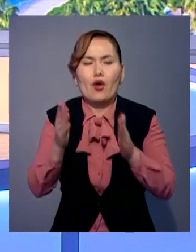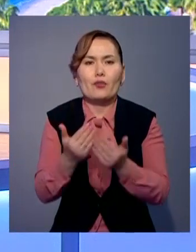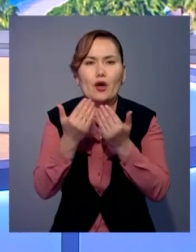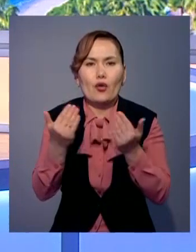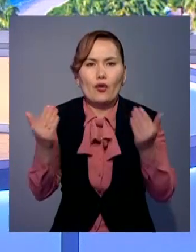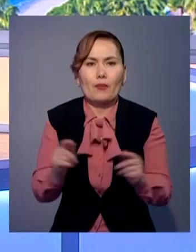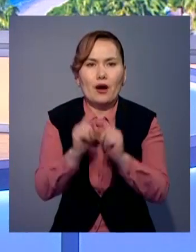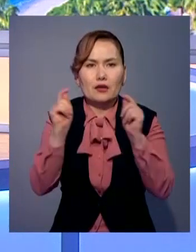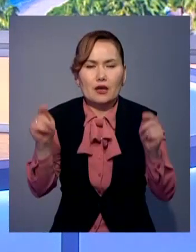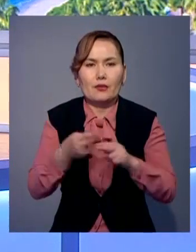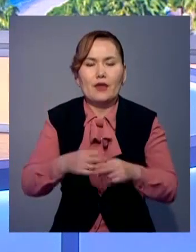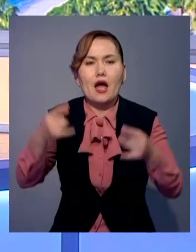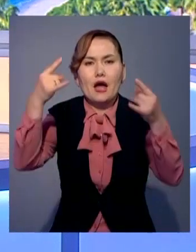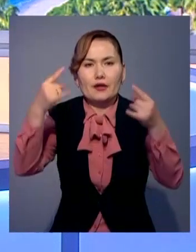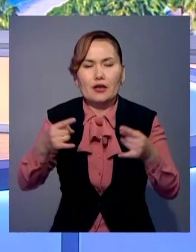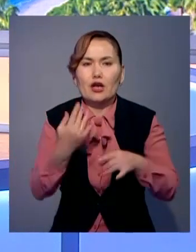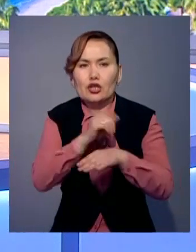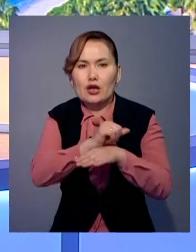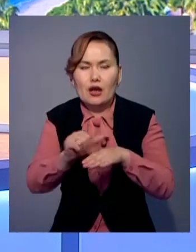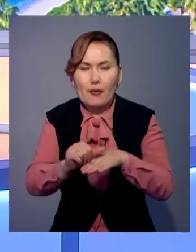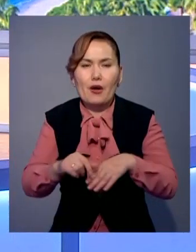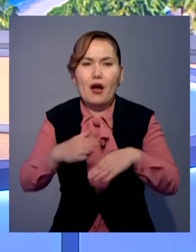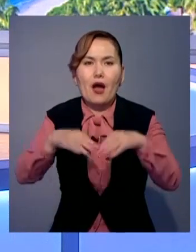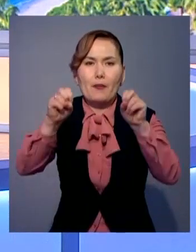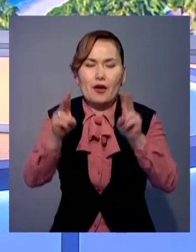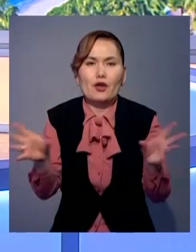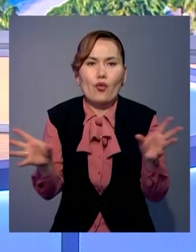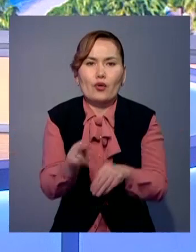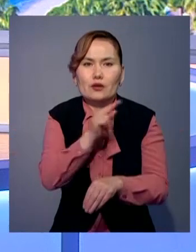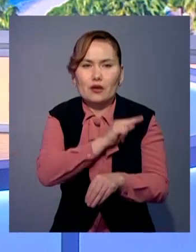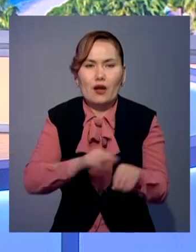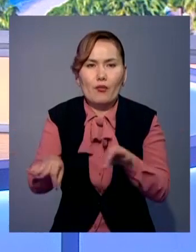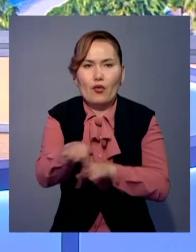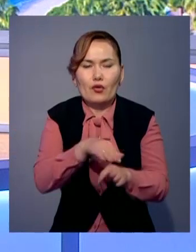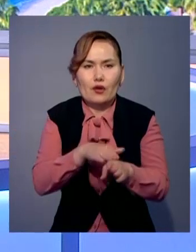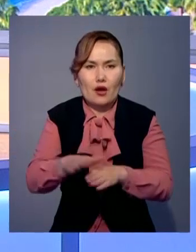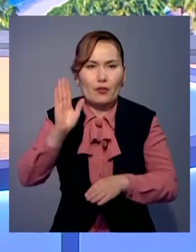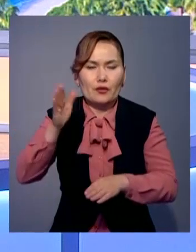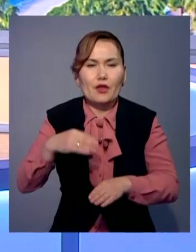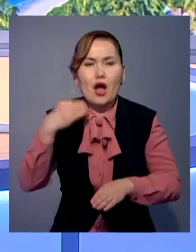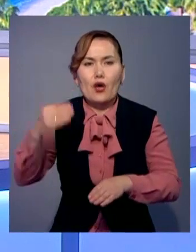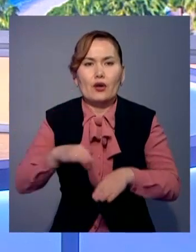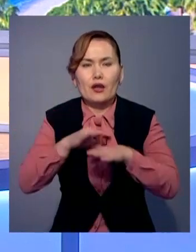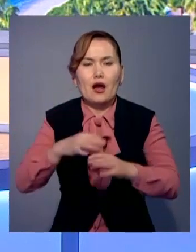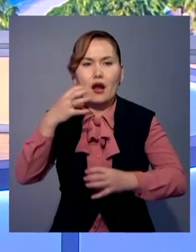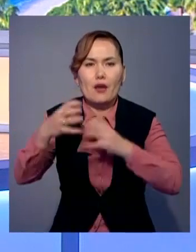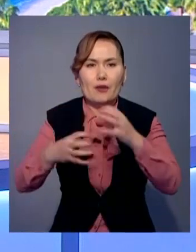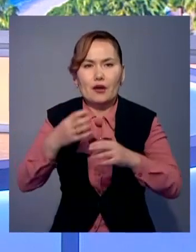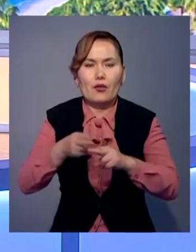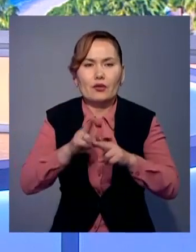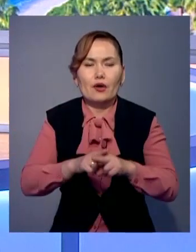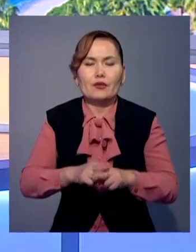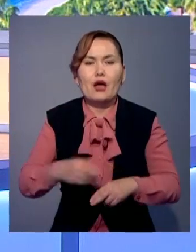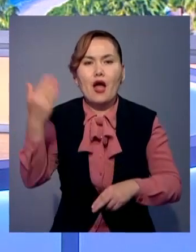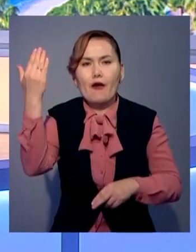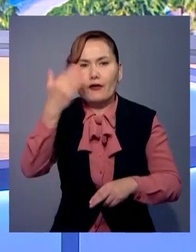осындай. Одан бөлек телевизия саласындағы шетелдік мамандармен ортақ жоба жүзеге асырылатын болды. Францияда өткен халықаралық